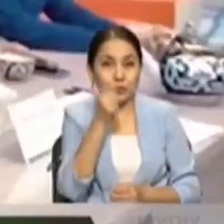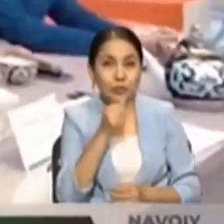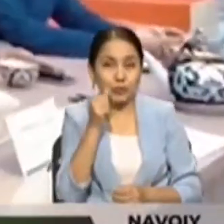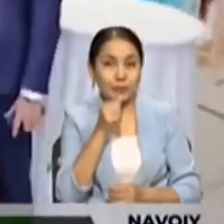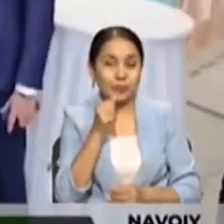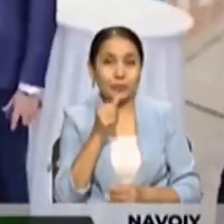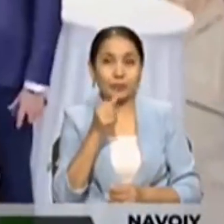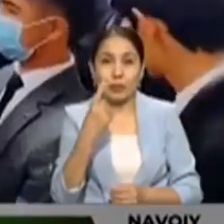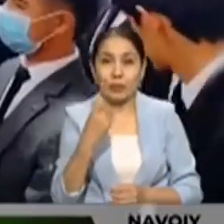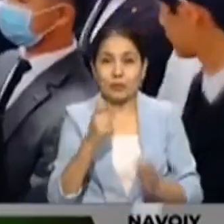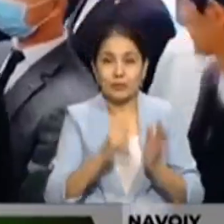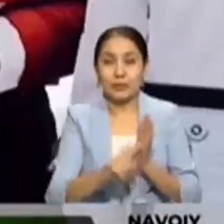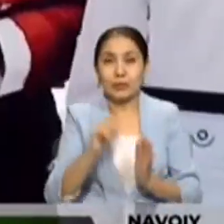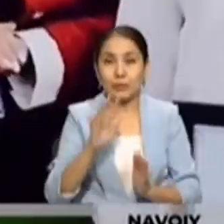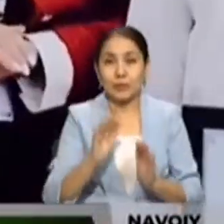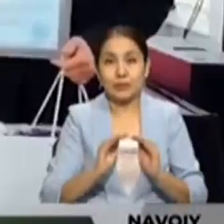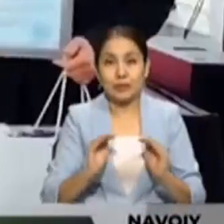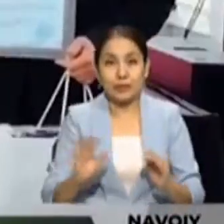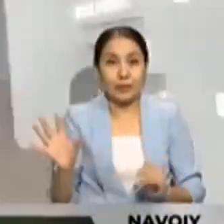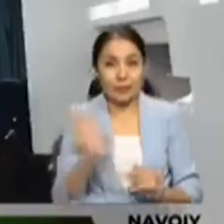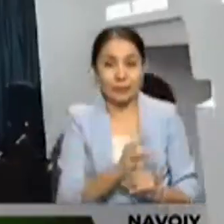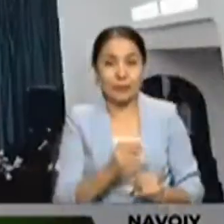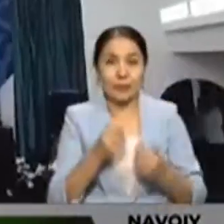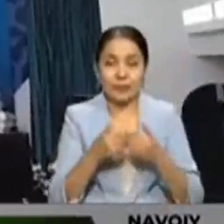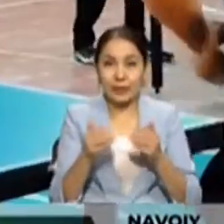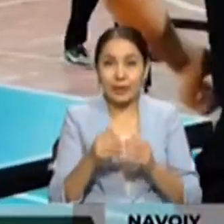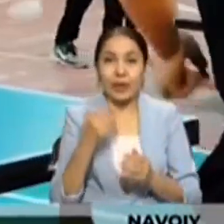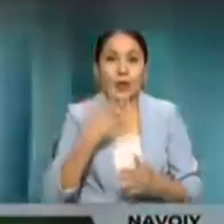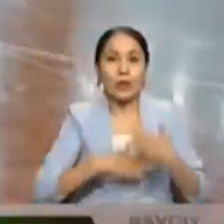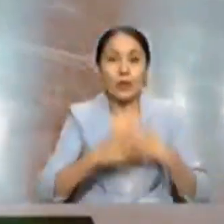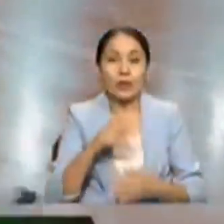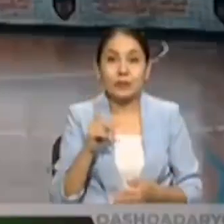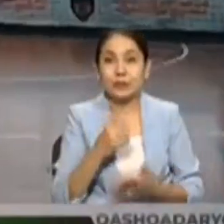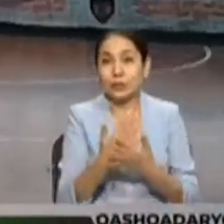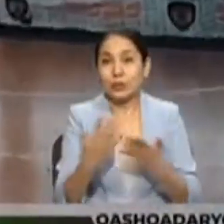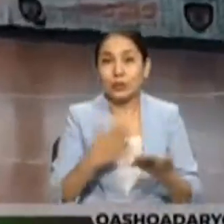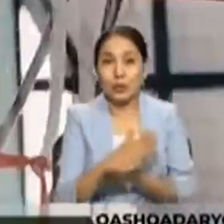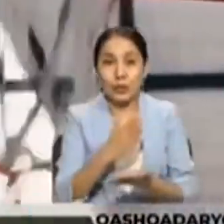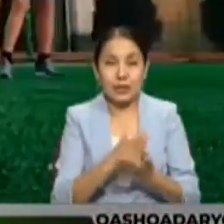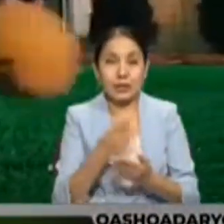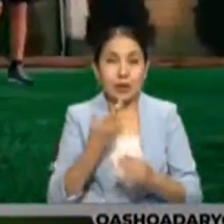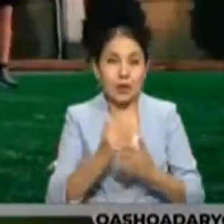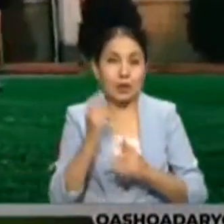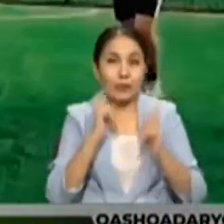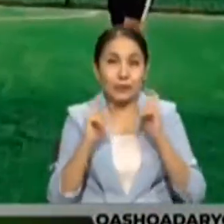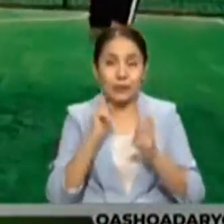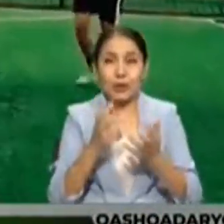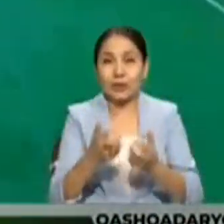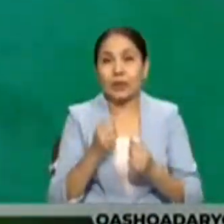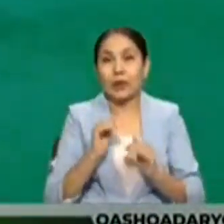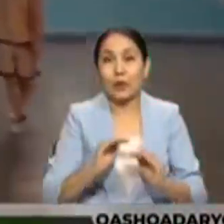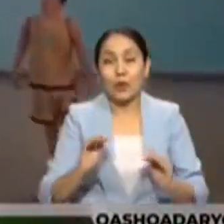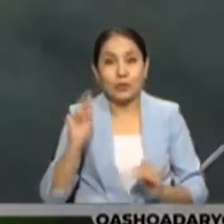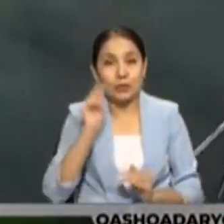2022-2023 o'quv yilida 175 nafar o'g'il-qizlar tamomlamoqda. Quvonarlisi shundaki, turli yo'nalishlardagi oliygohlarga yo'l olayotgan